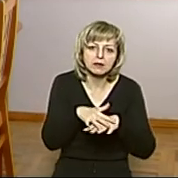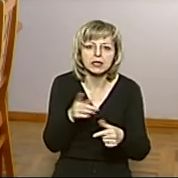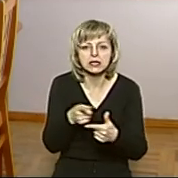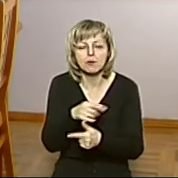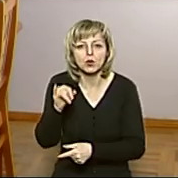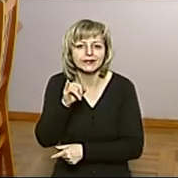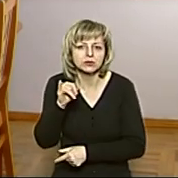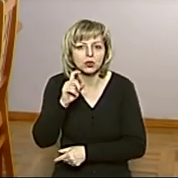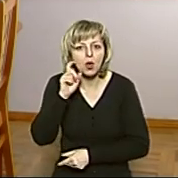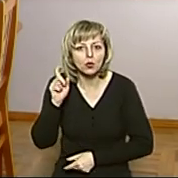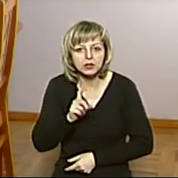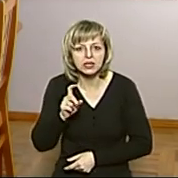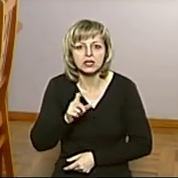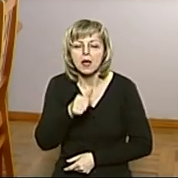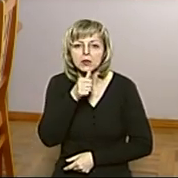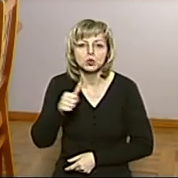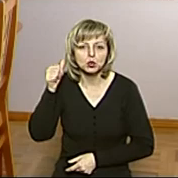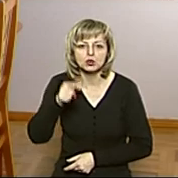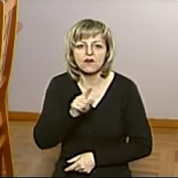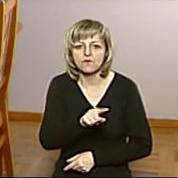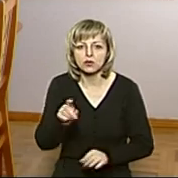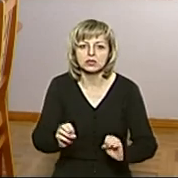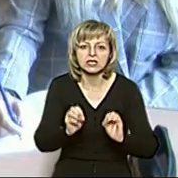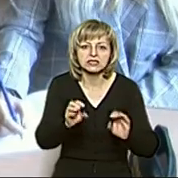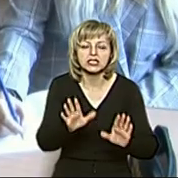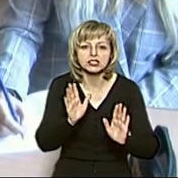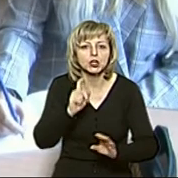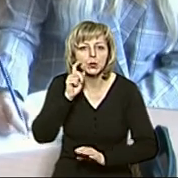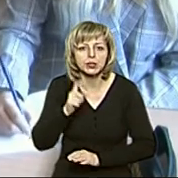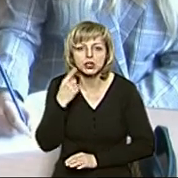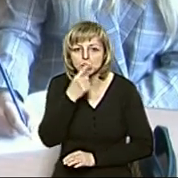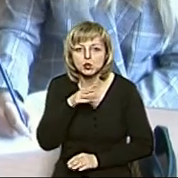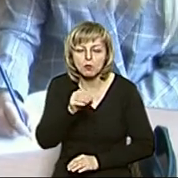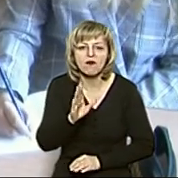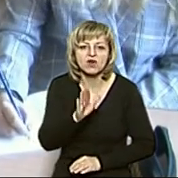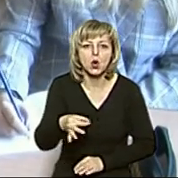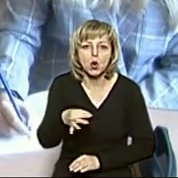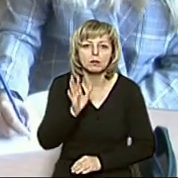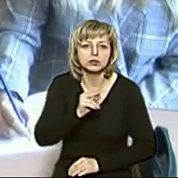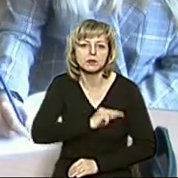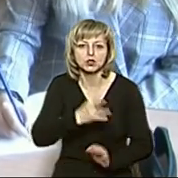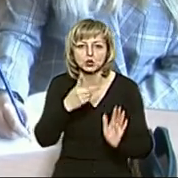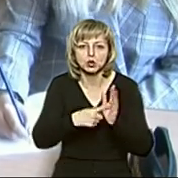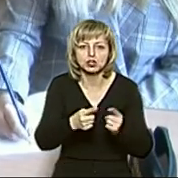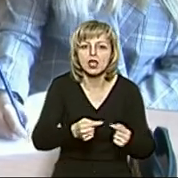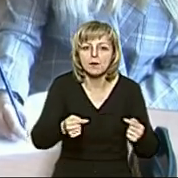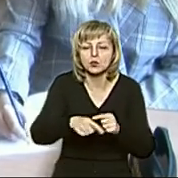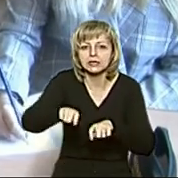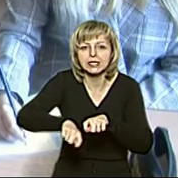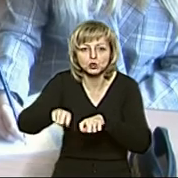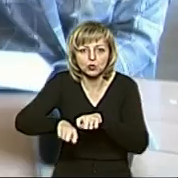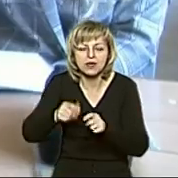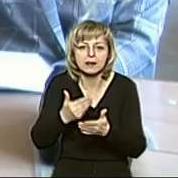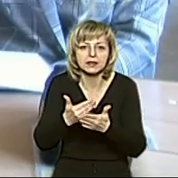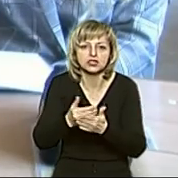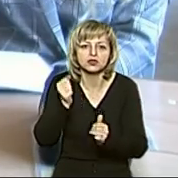або історія України. Минулого року вони складали лише українську мову. В області працюватиме 46 пунктів тестування,